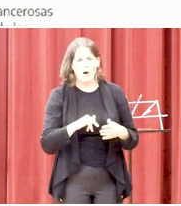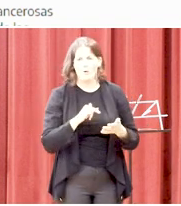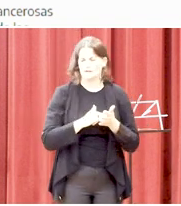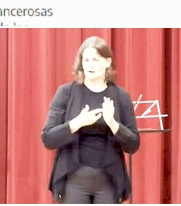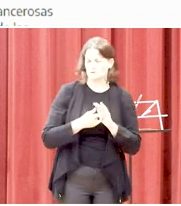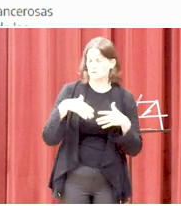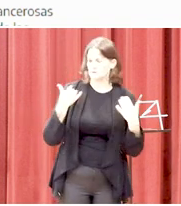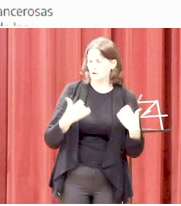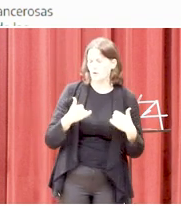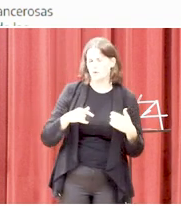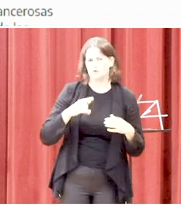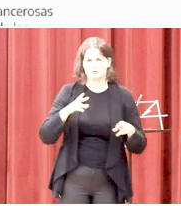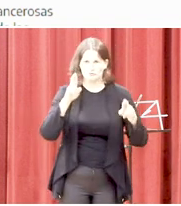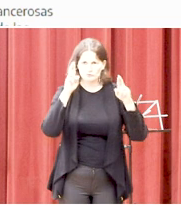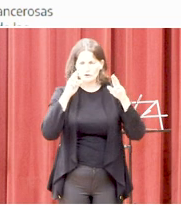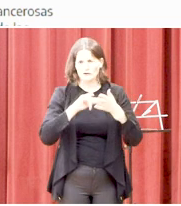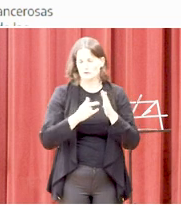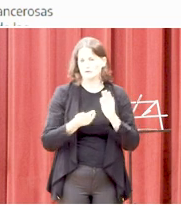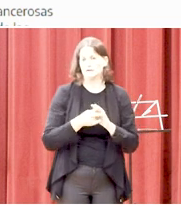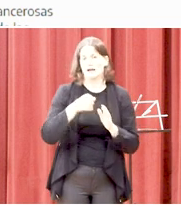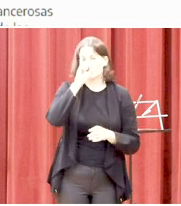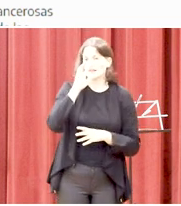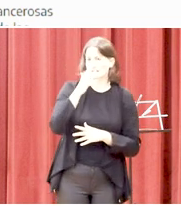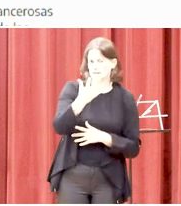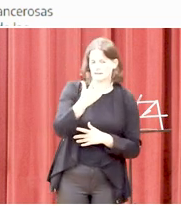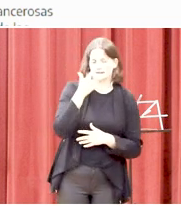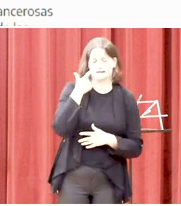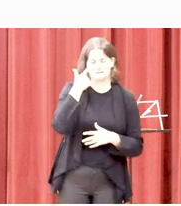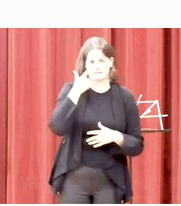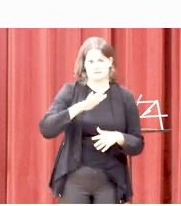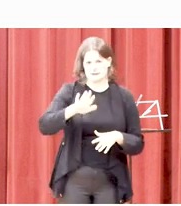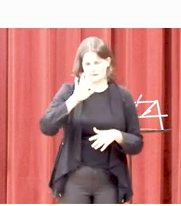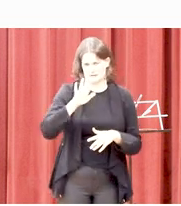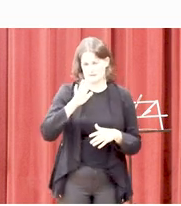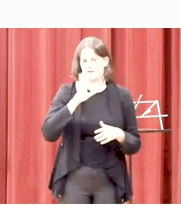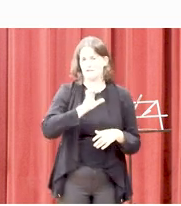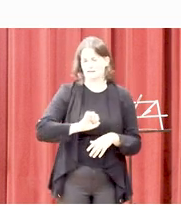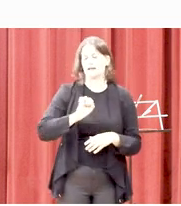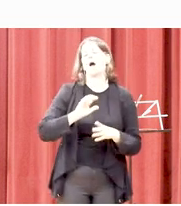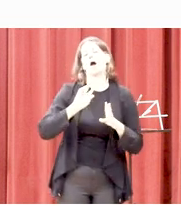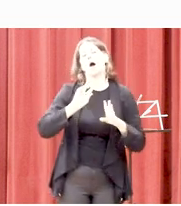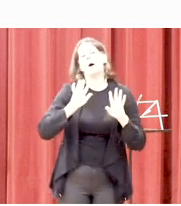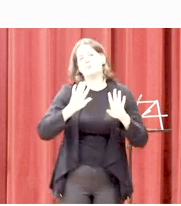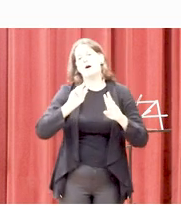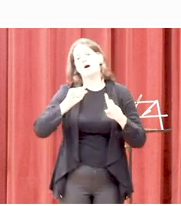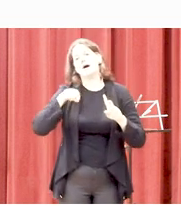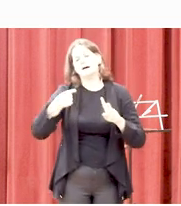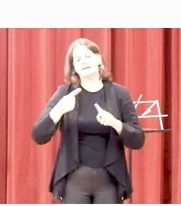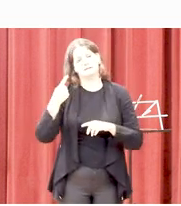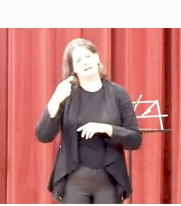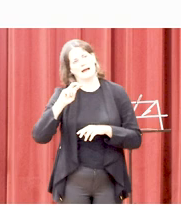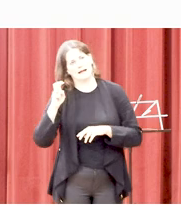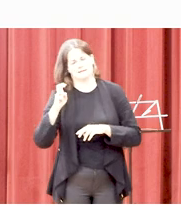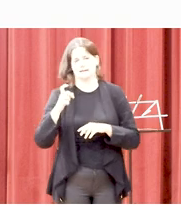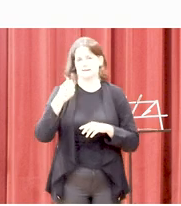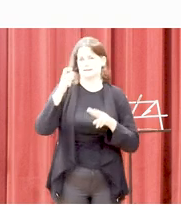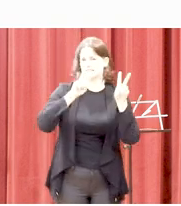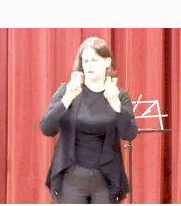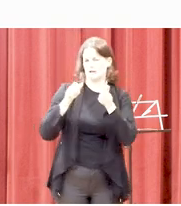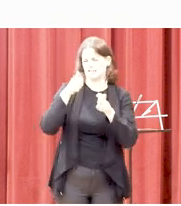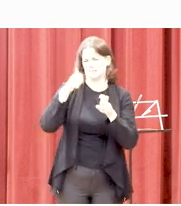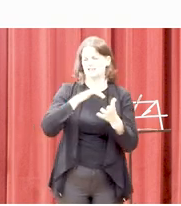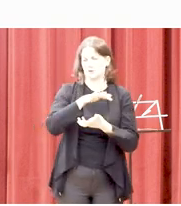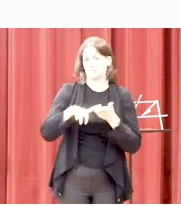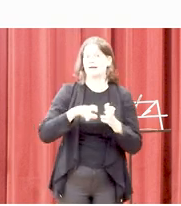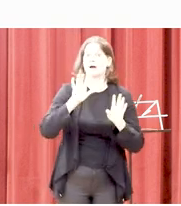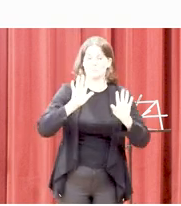titulars una mica més complexos, no? I que són també reals, no? Un col·legi, no? d'Inglaterra que dius, professores,